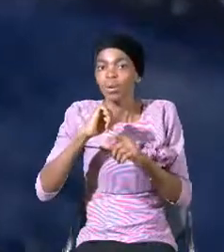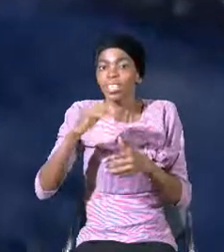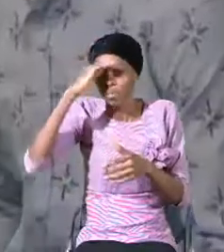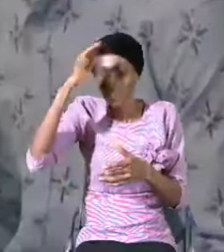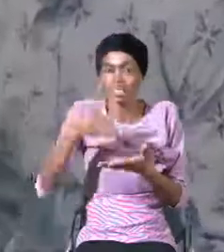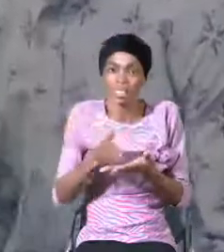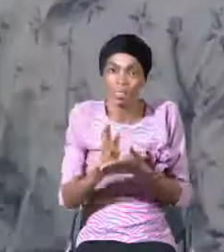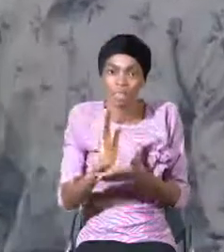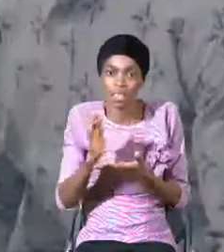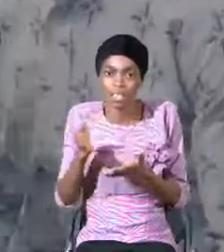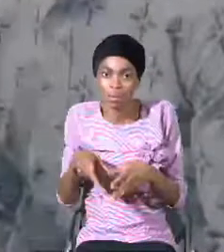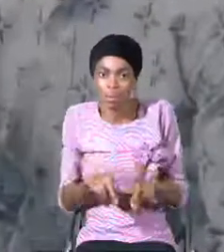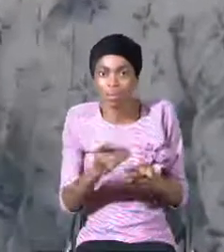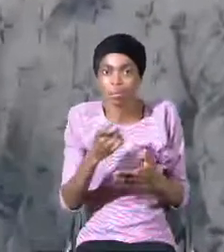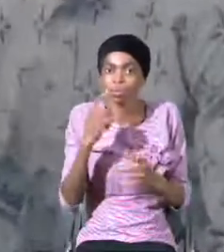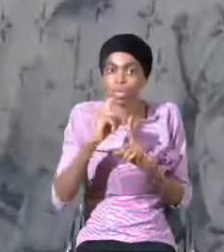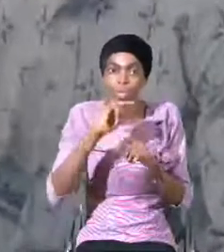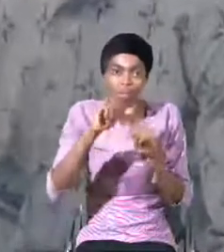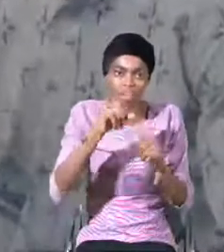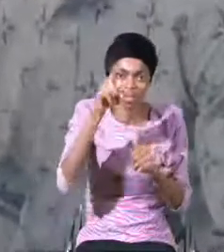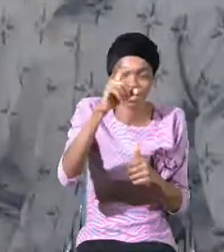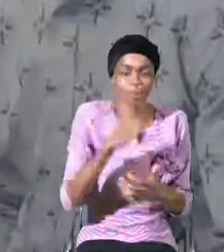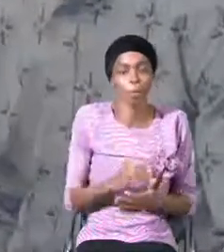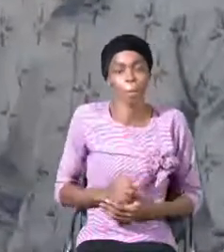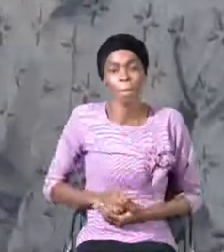parler de vous maintenant.